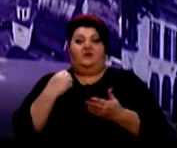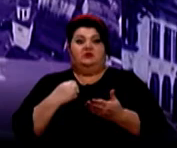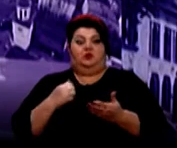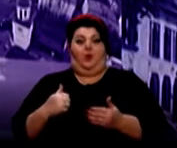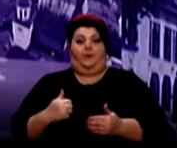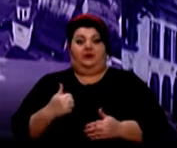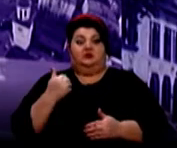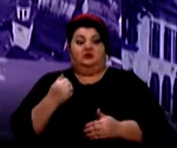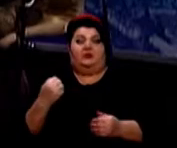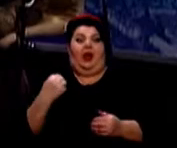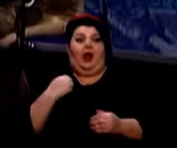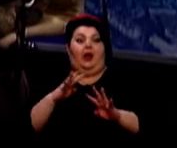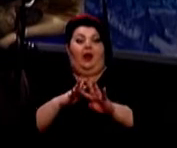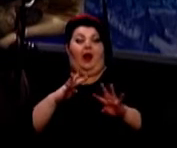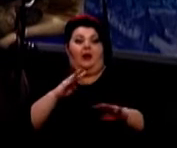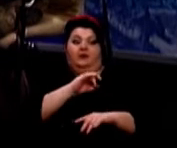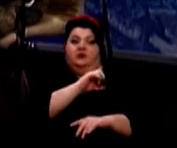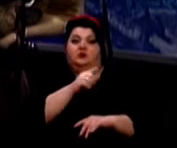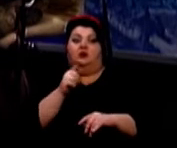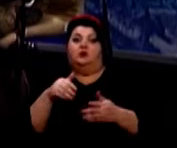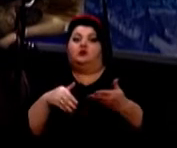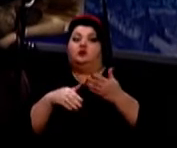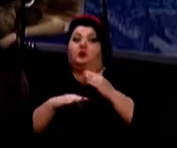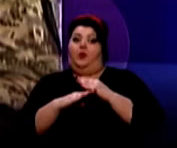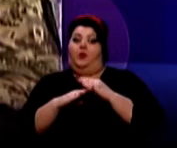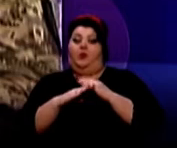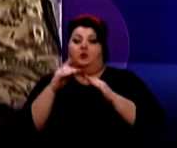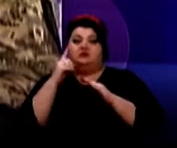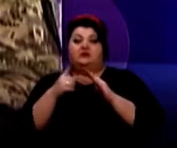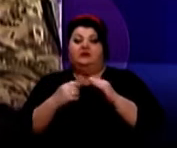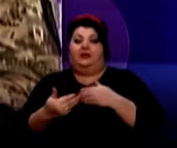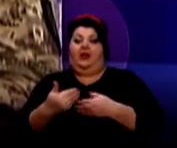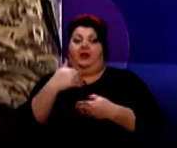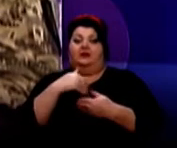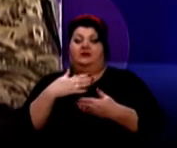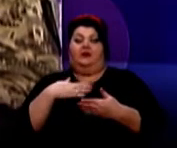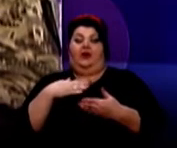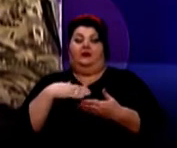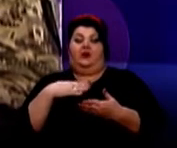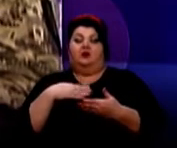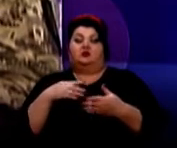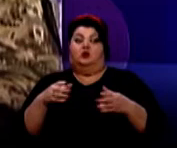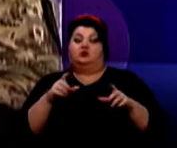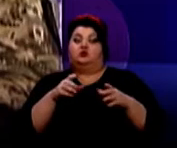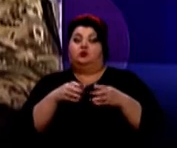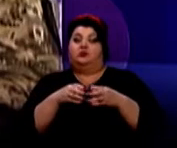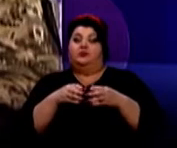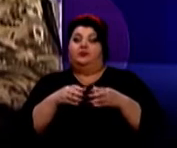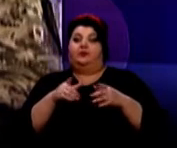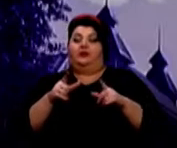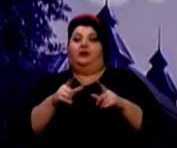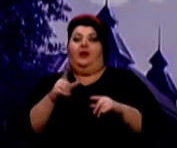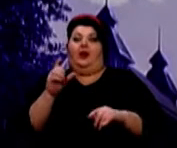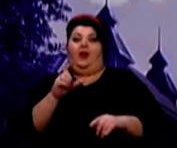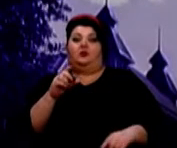армію сильною? Це допоможе з'ясувати гість нашої студії. Едуард Бородай, заступник військового комісара